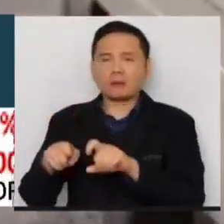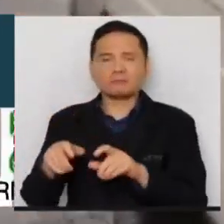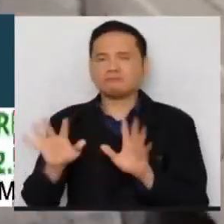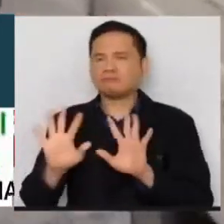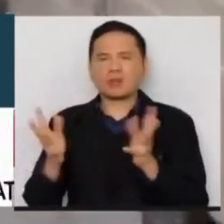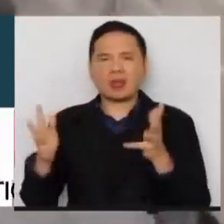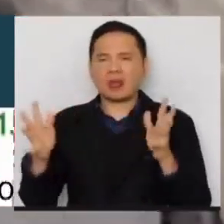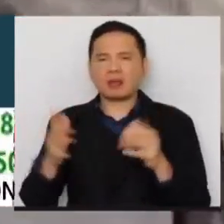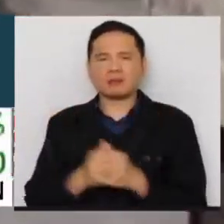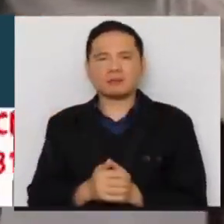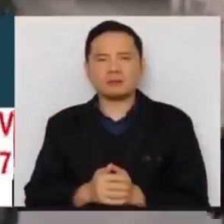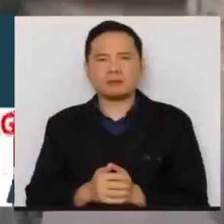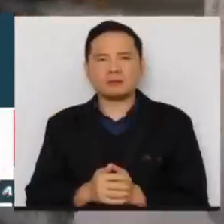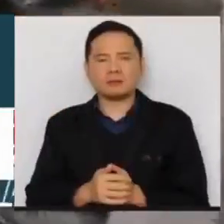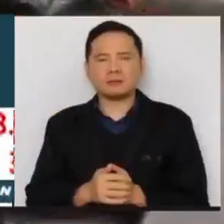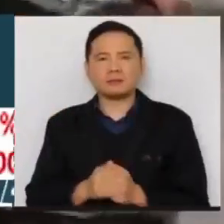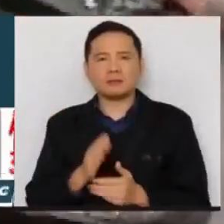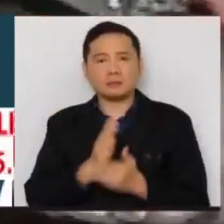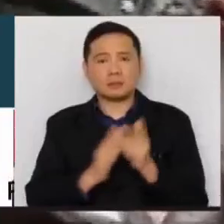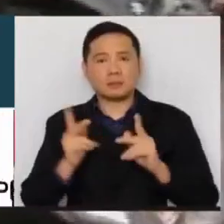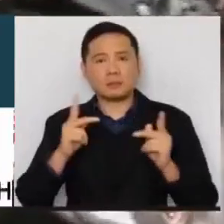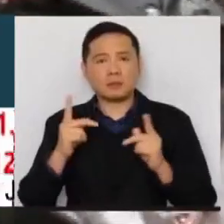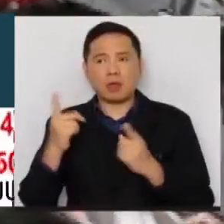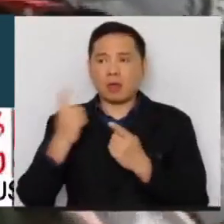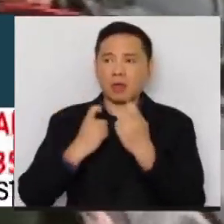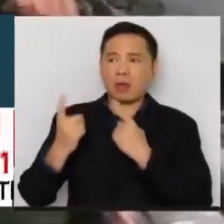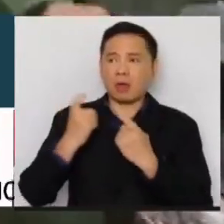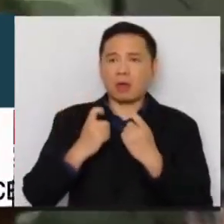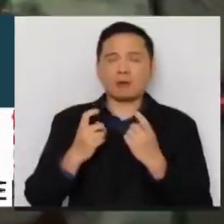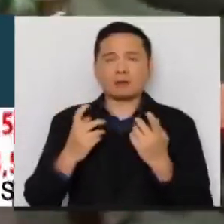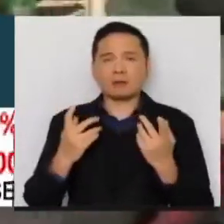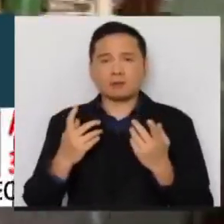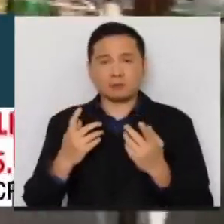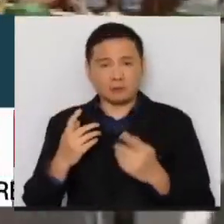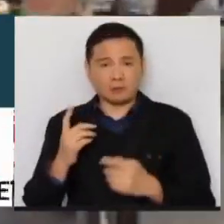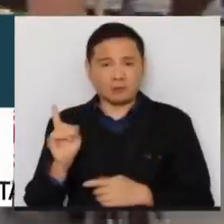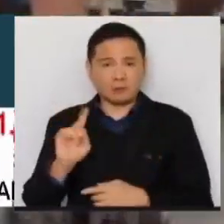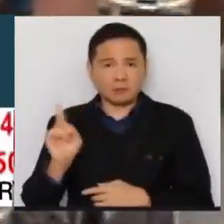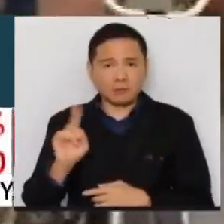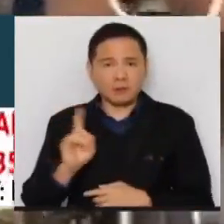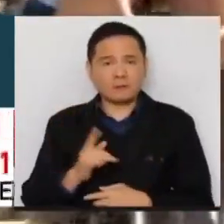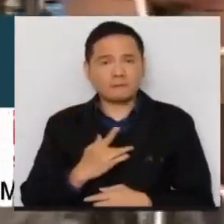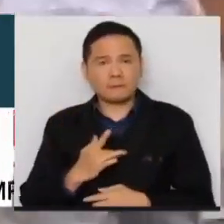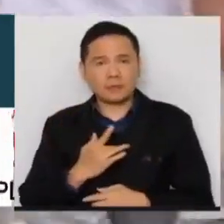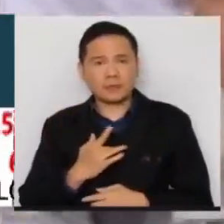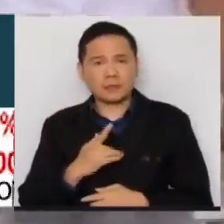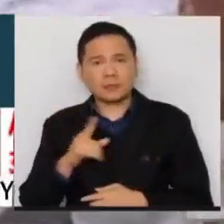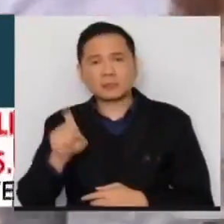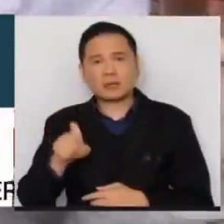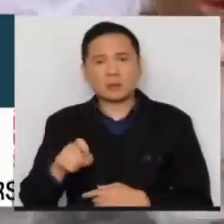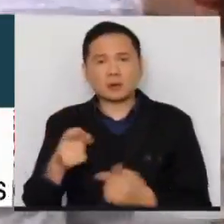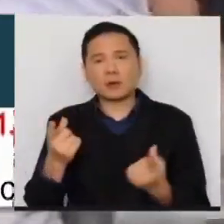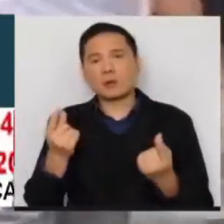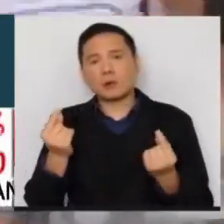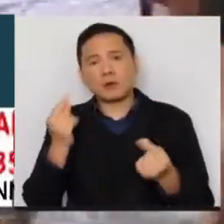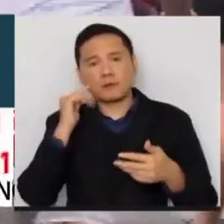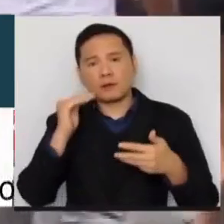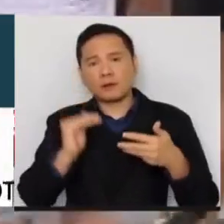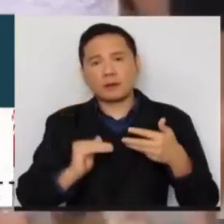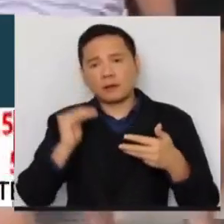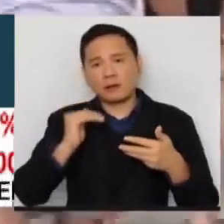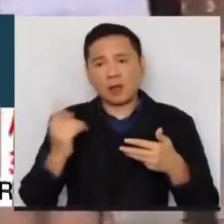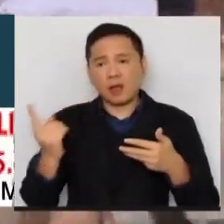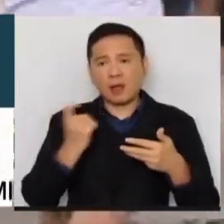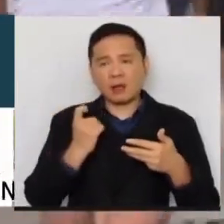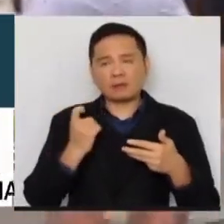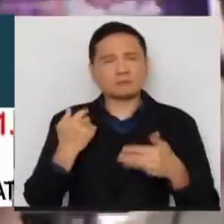nga nagtatanong sa amin. Hindi naman kami tinanong kung ano sa tingin namin yung dapat alert level. Pero